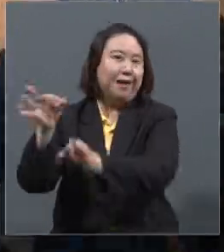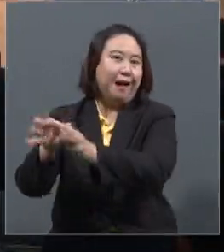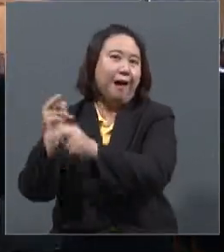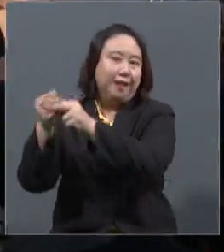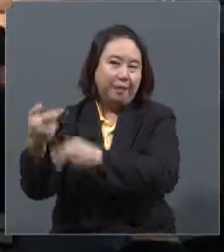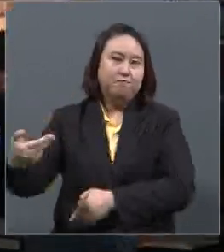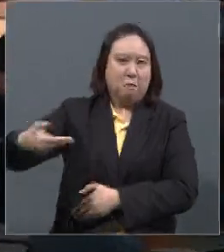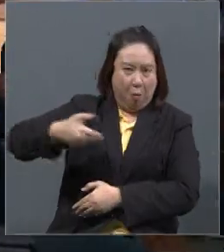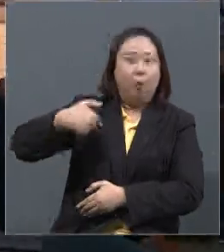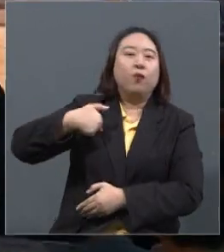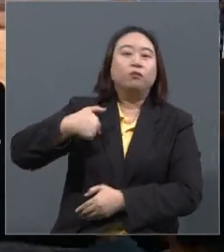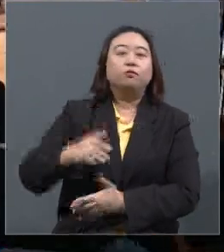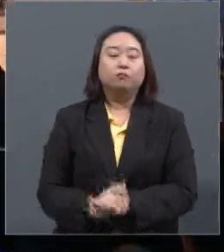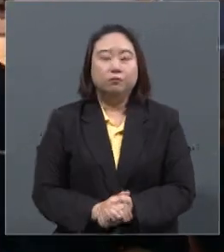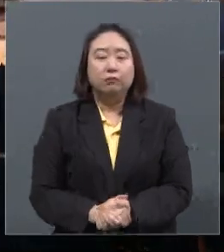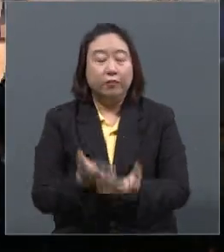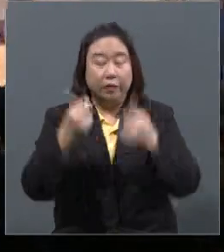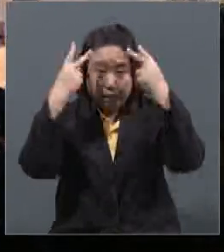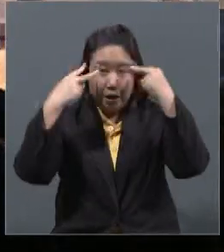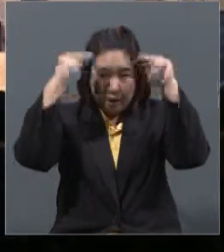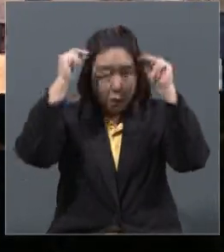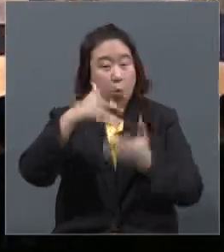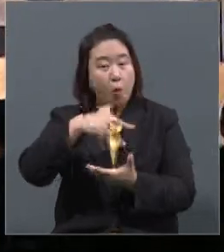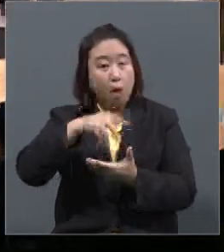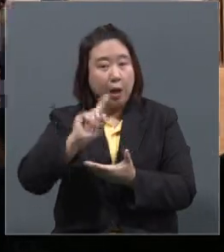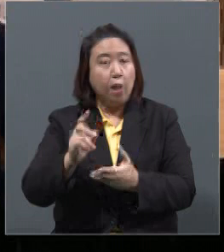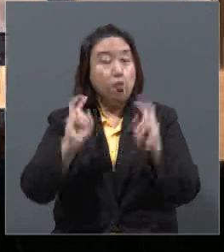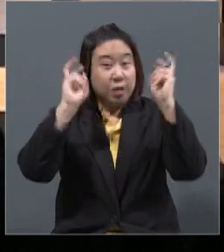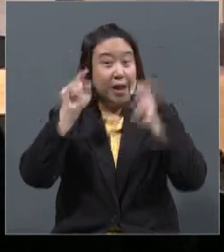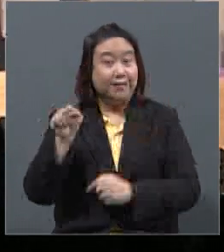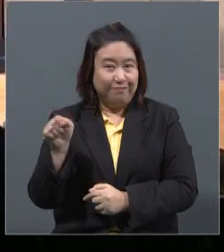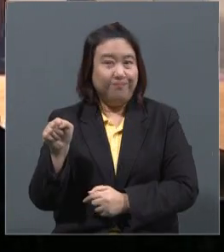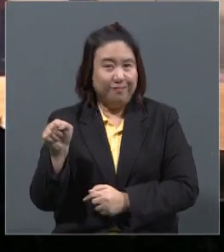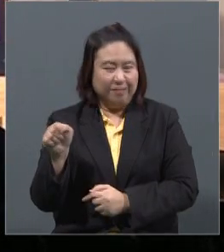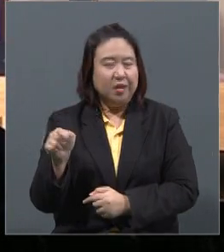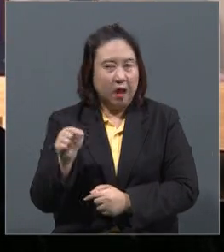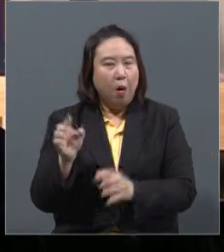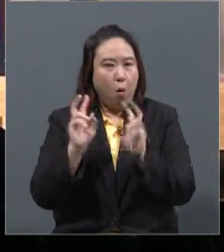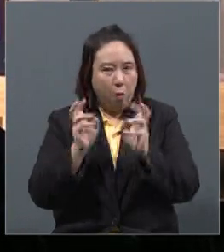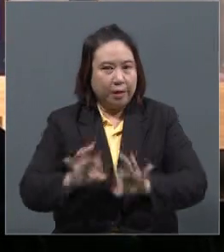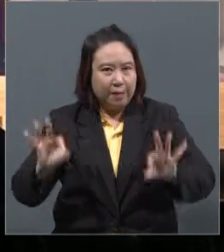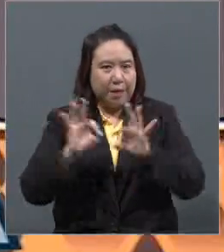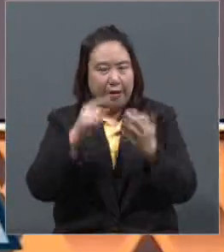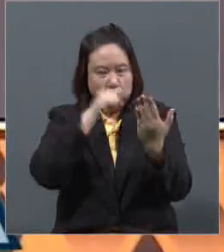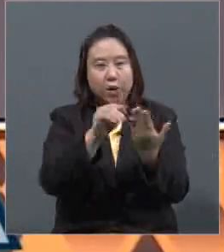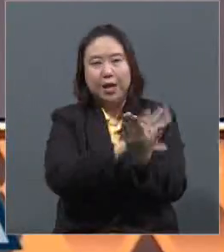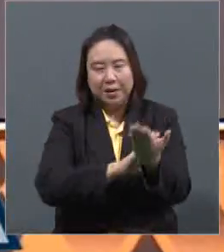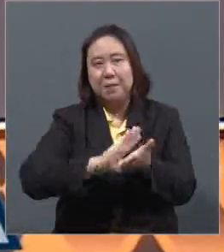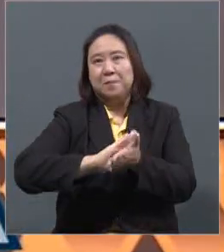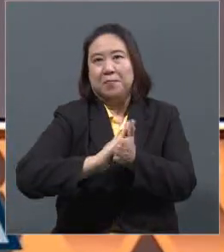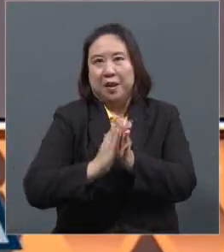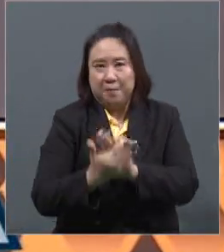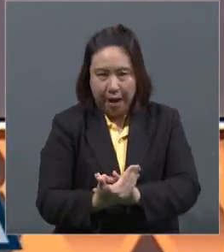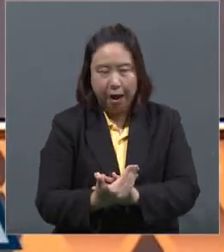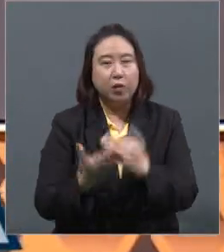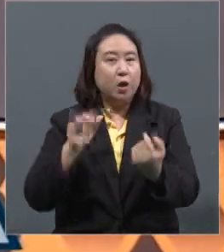ขณะที่นายกรัฐมนตรีนะครับได้ย้ำถึงวิสัยทัศน์ Ignite Finance นะครับถือว่าเป็นก้าวสำคัญในการเปลี่ยนแปลงประเทศไทยเป็นศูนย์กลาง